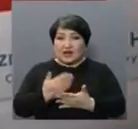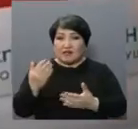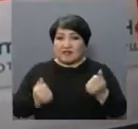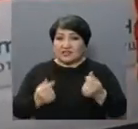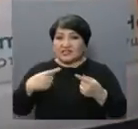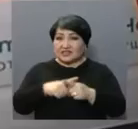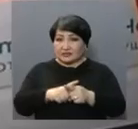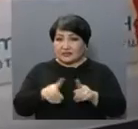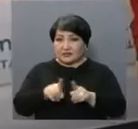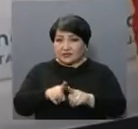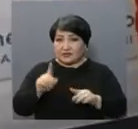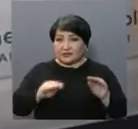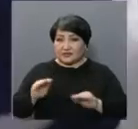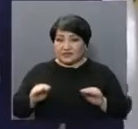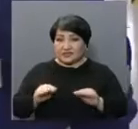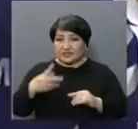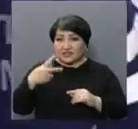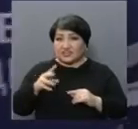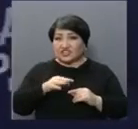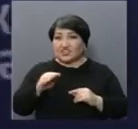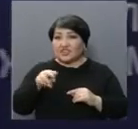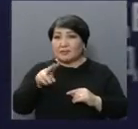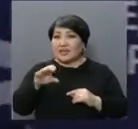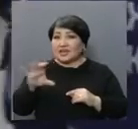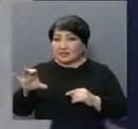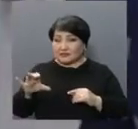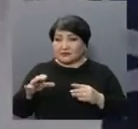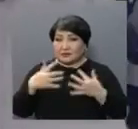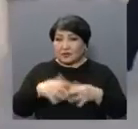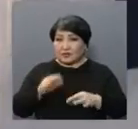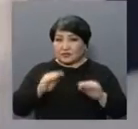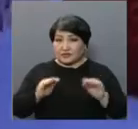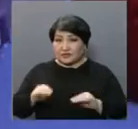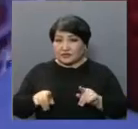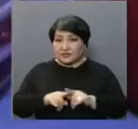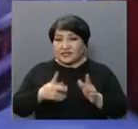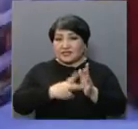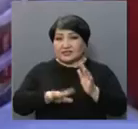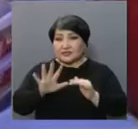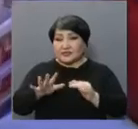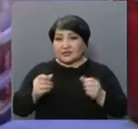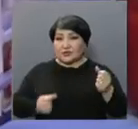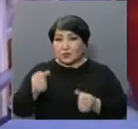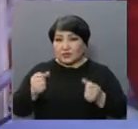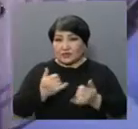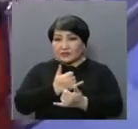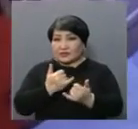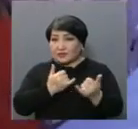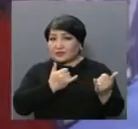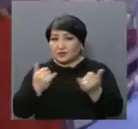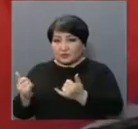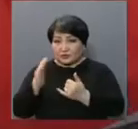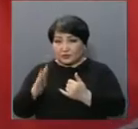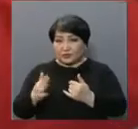орнатылған 20 көлікпен толықты. Сөйтіп Астана көшелерінде 85 көлік қызмет көрсетеді. Күніне астаналық орталыққа 2000-ға